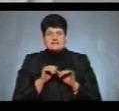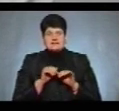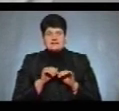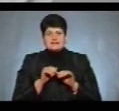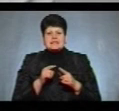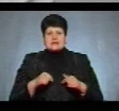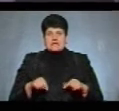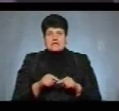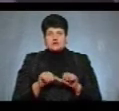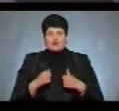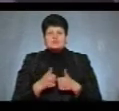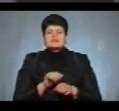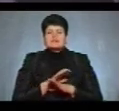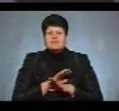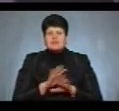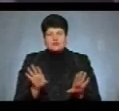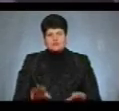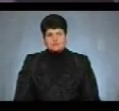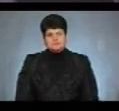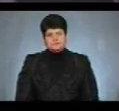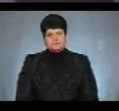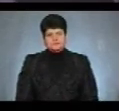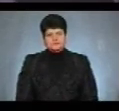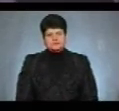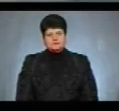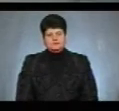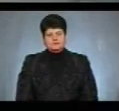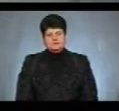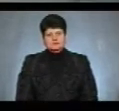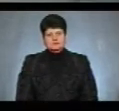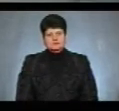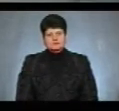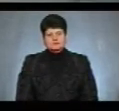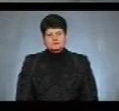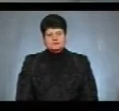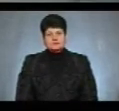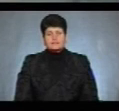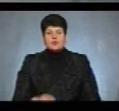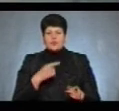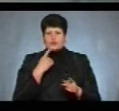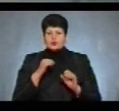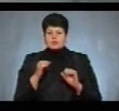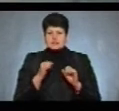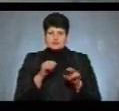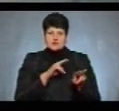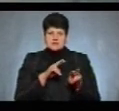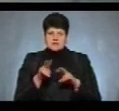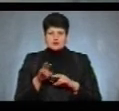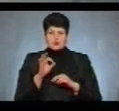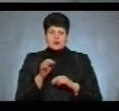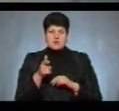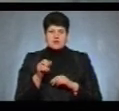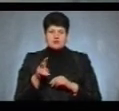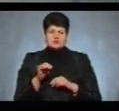виборчих комісій не було. Соломія Струс, Андрій Бодак, новини. За словами координаторки спостереження опори Ольги